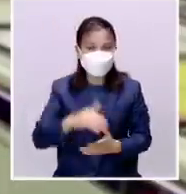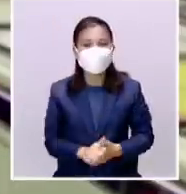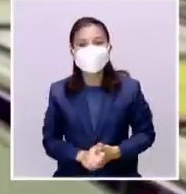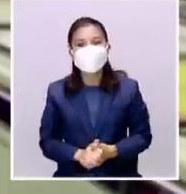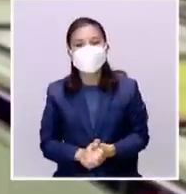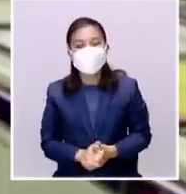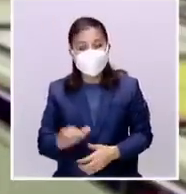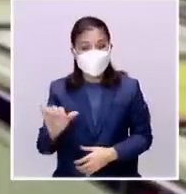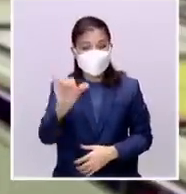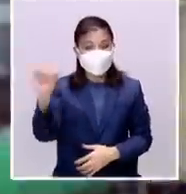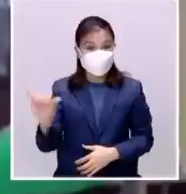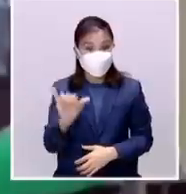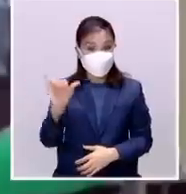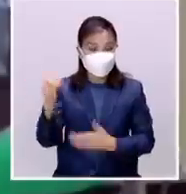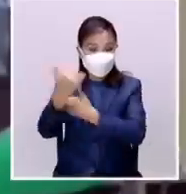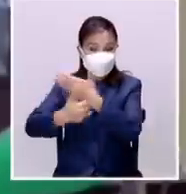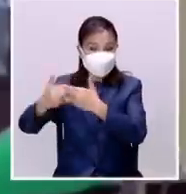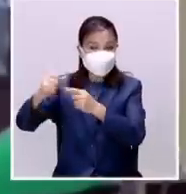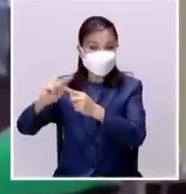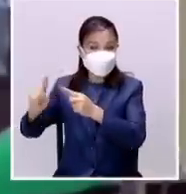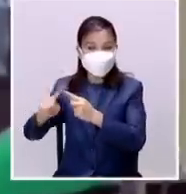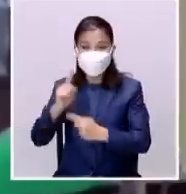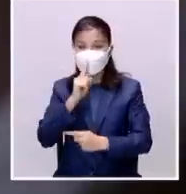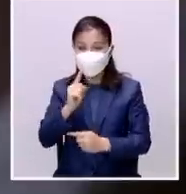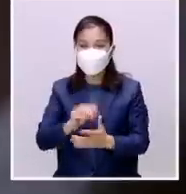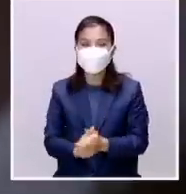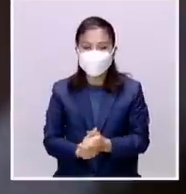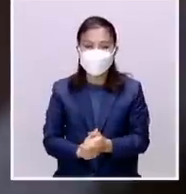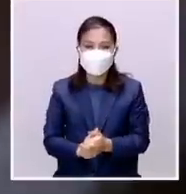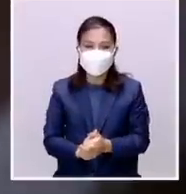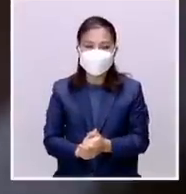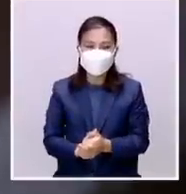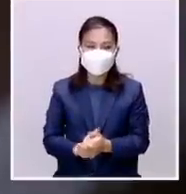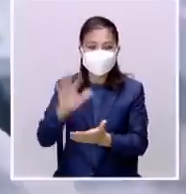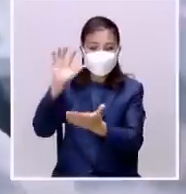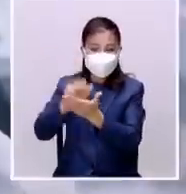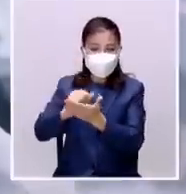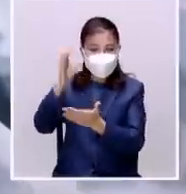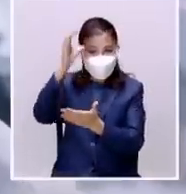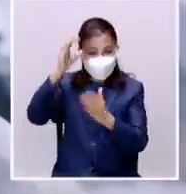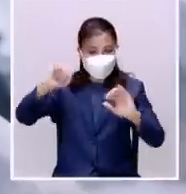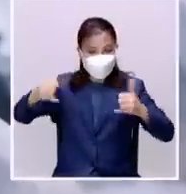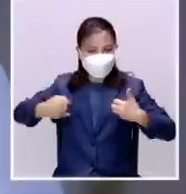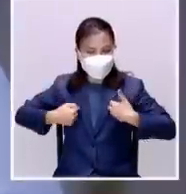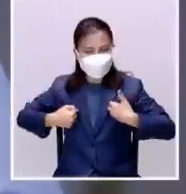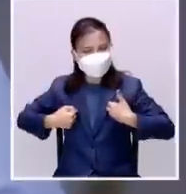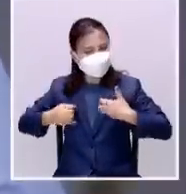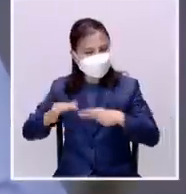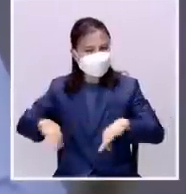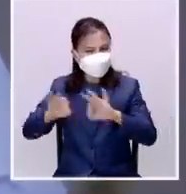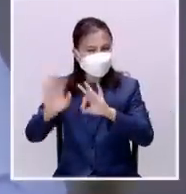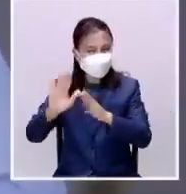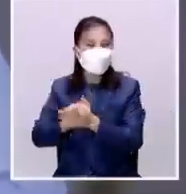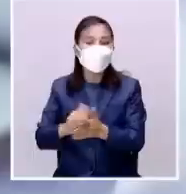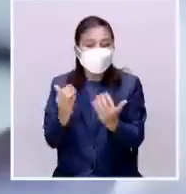ทาง EU เนี่ยในตอนนั้นบอกนะคะว่าการยกเว้นสิทธิบัตรมันไม่ใช่การแก้ปัญหาที่ตรงจุดเพราะว่าโลกยังขาดศักยภาพในการผลิตที่เพีย